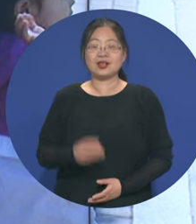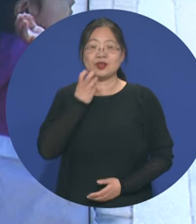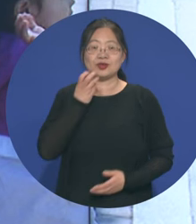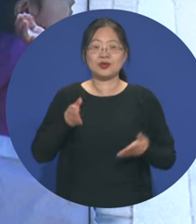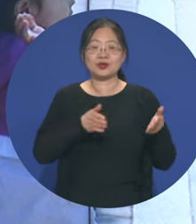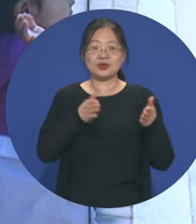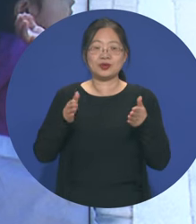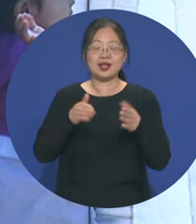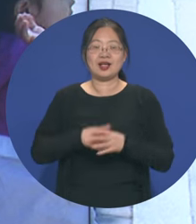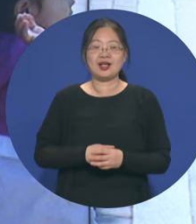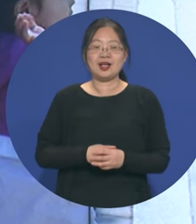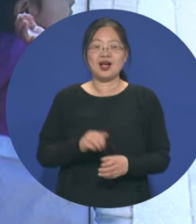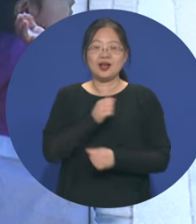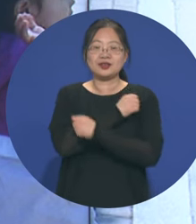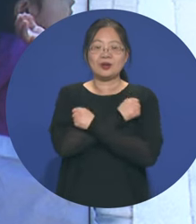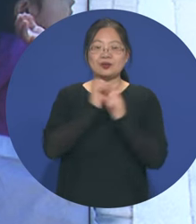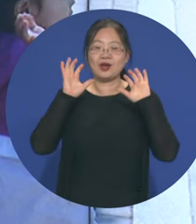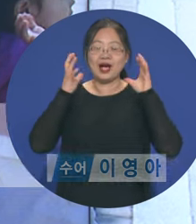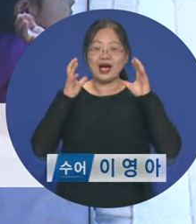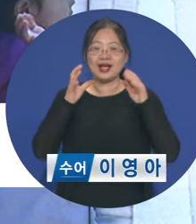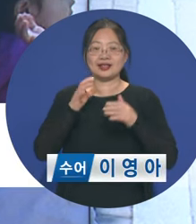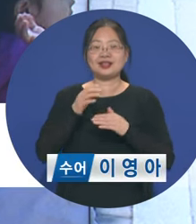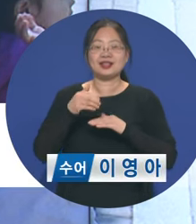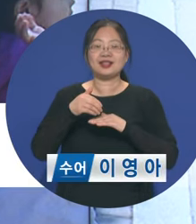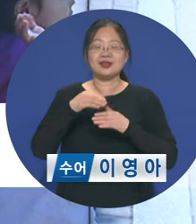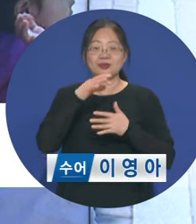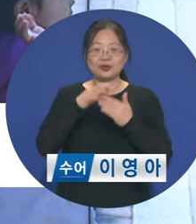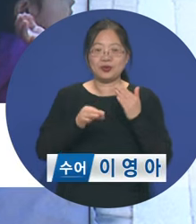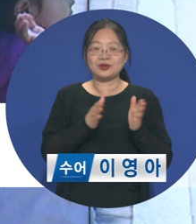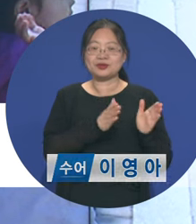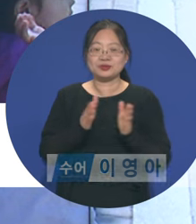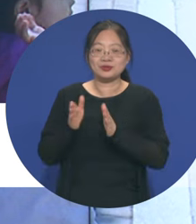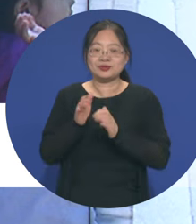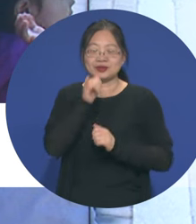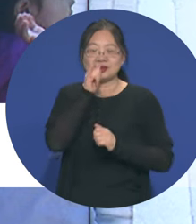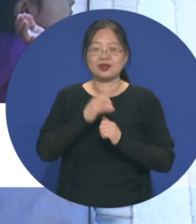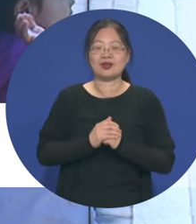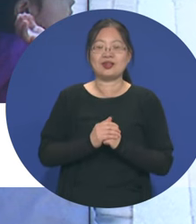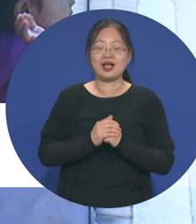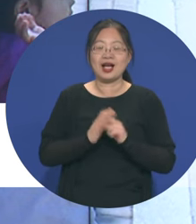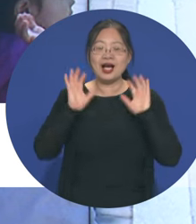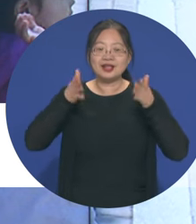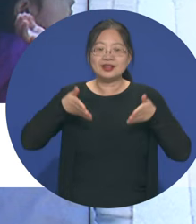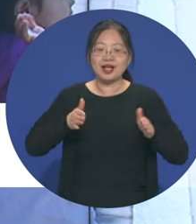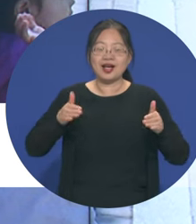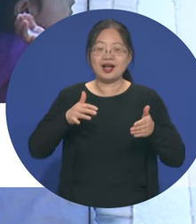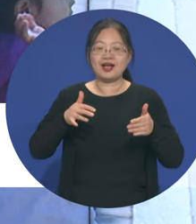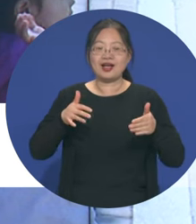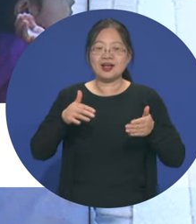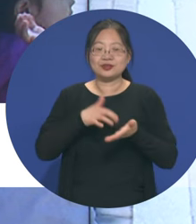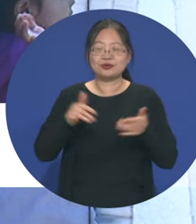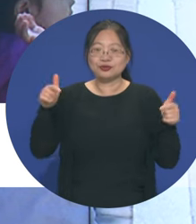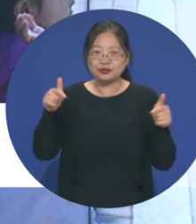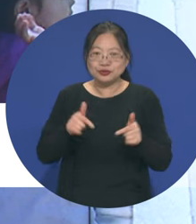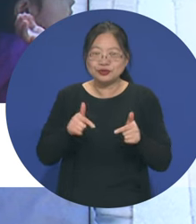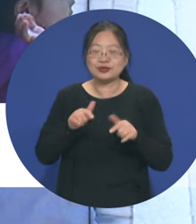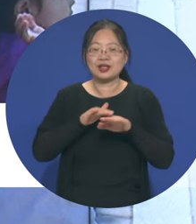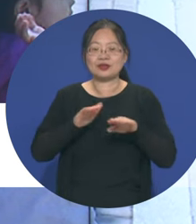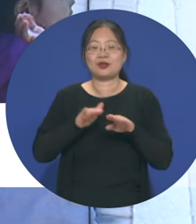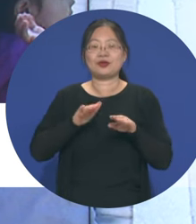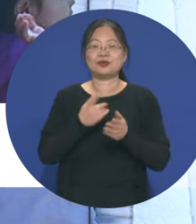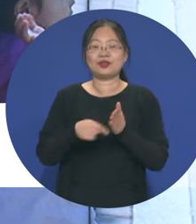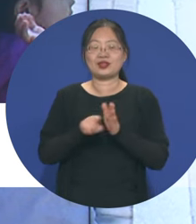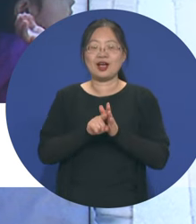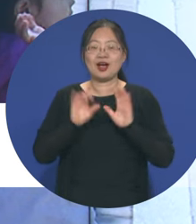경기도가 러브아이 프로젝트를 추진합니다 피부에 와닿는 정책들로 저출생의 극복하기 위한 프로젝트인데요 육아로 인한